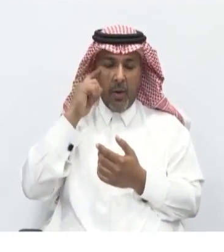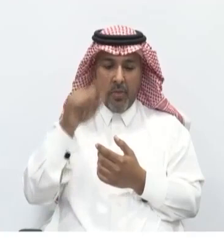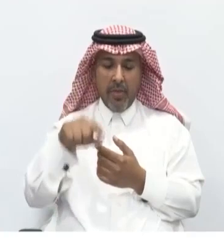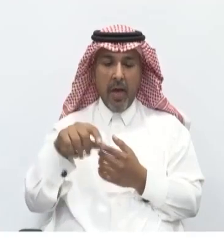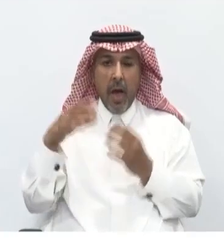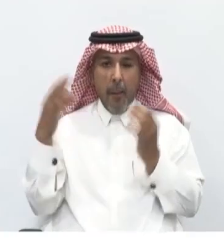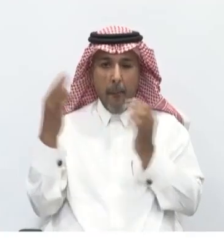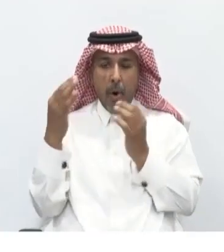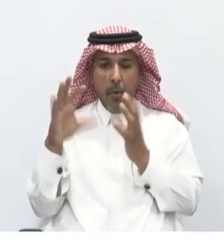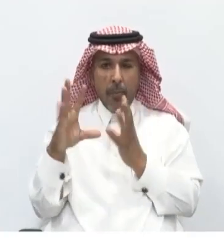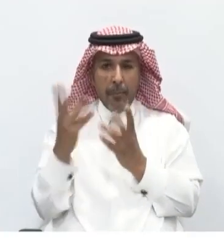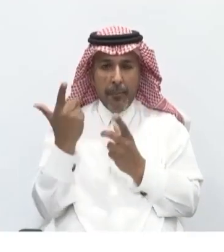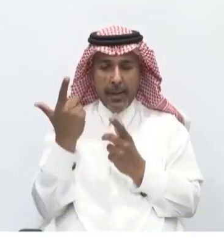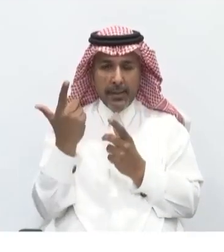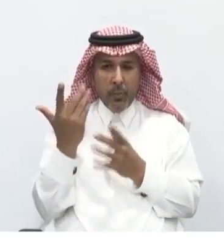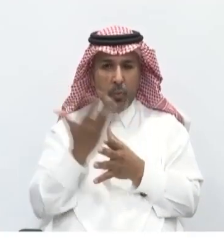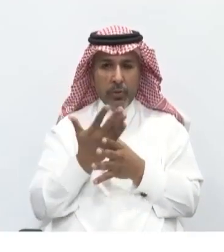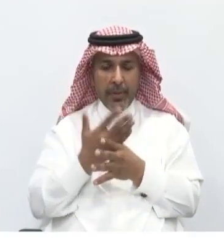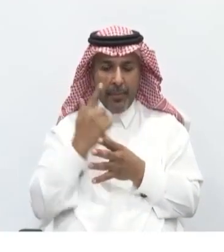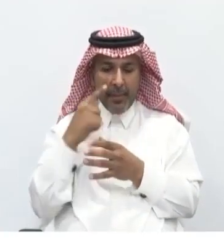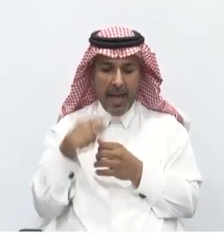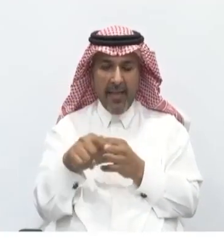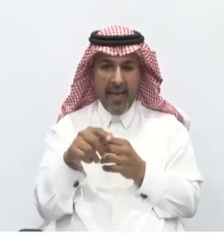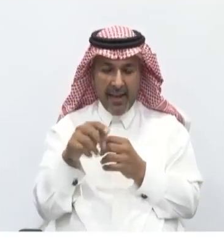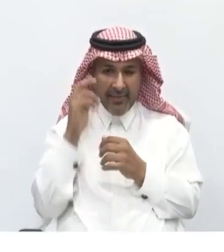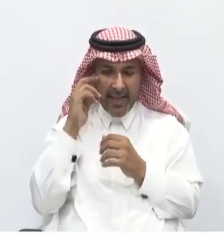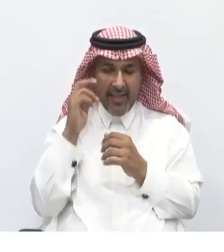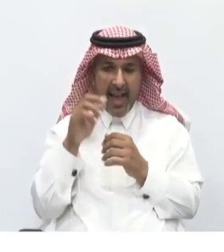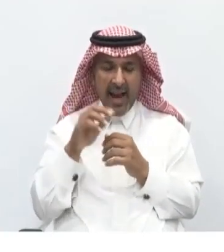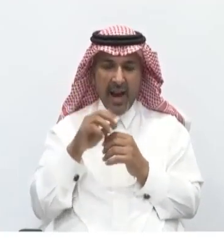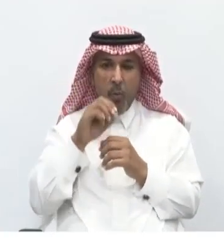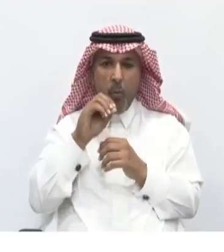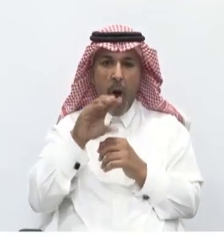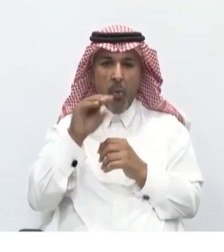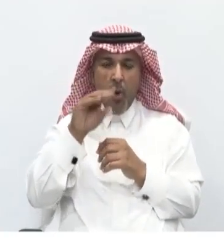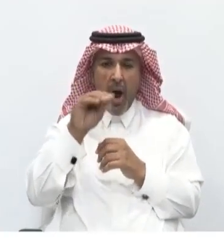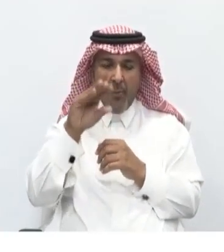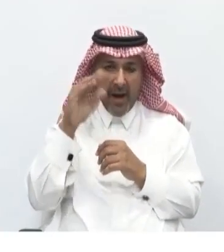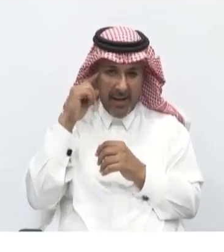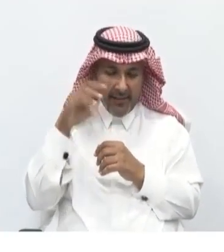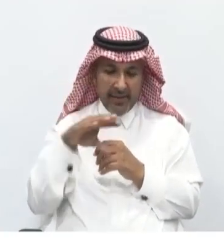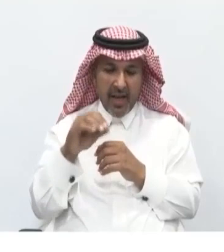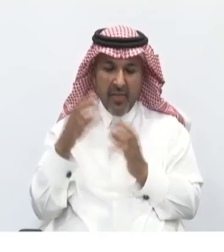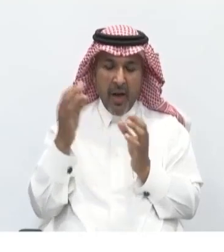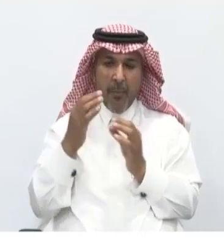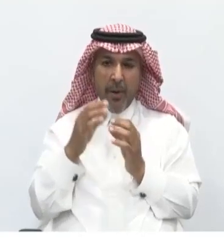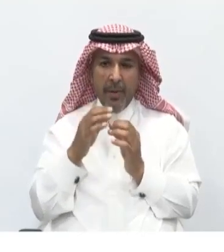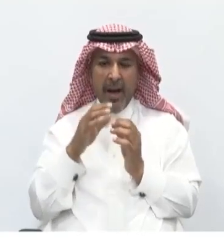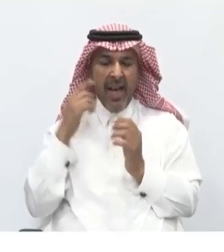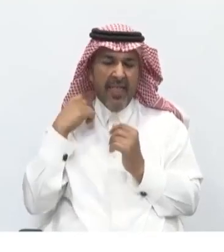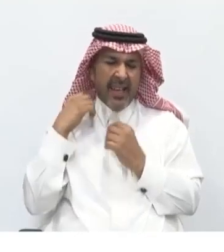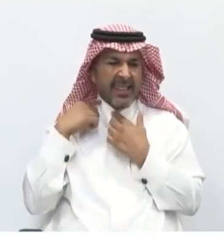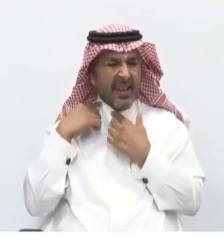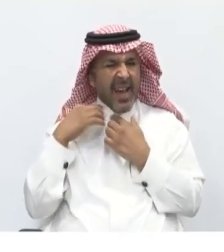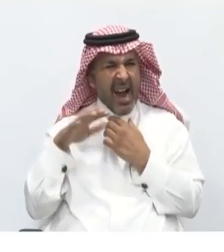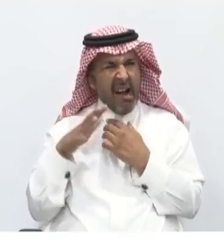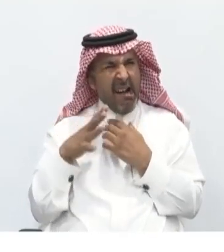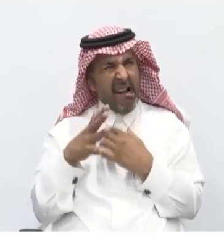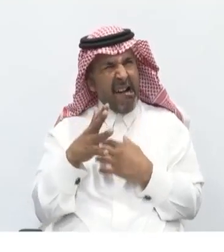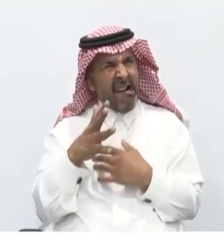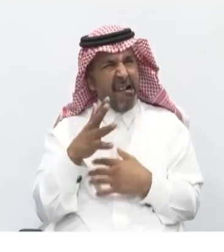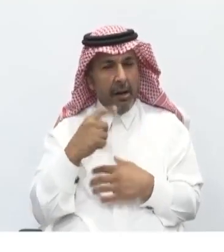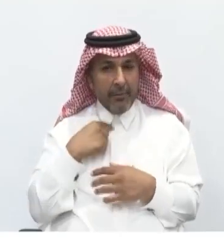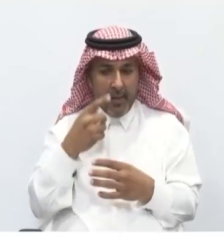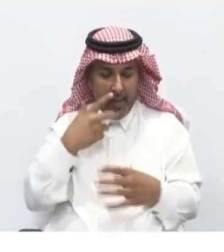طبعا الماده هذه بروميد البوتاسيوم نستعملها للطباء البيطريون وبنستعمل الاطباء البيطريون والملح الايون الناتج عن هذا التفاعل وهو